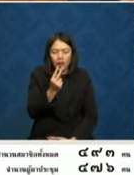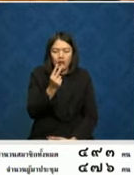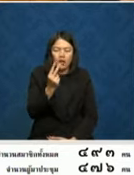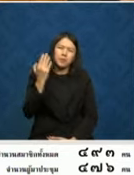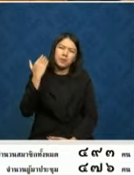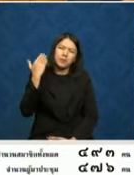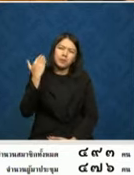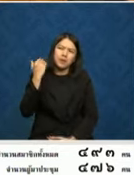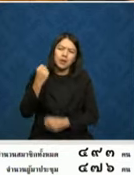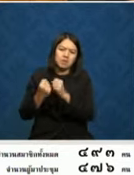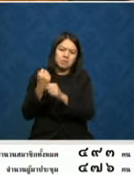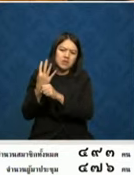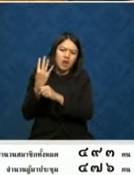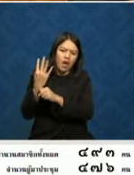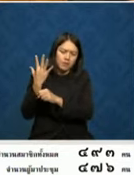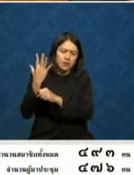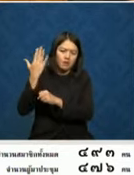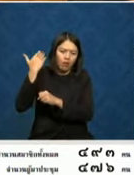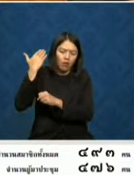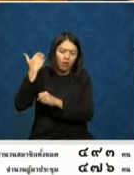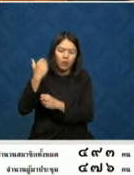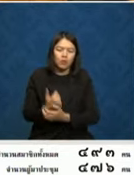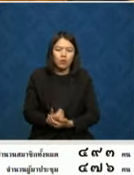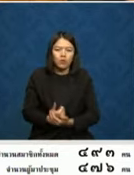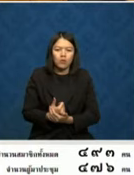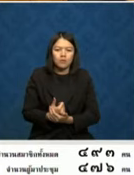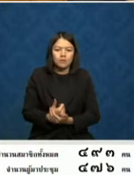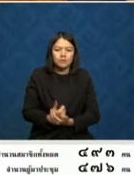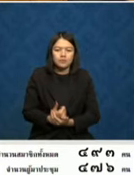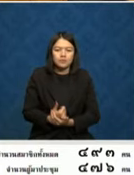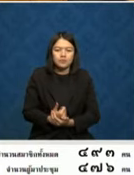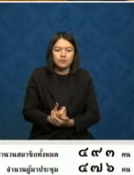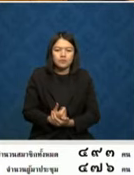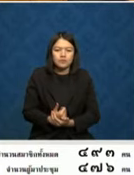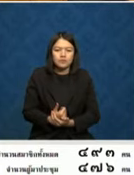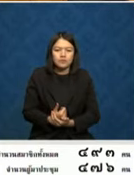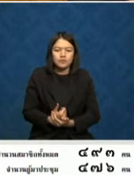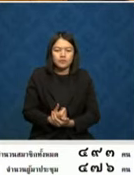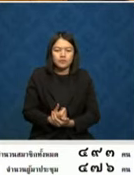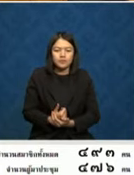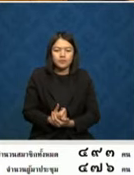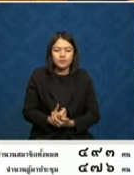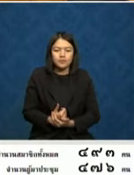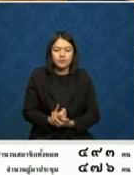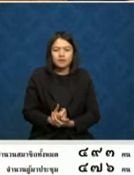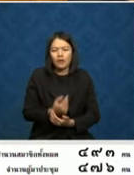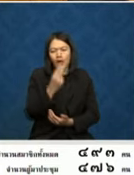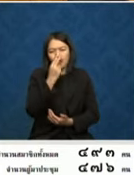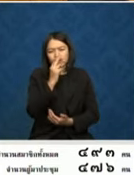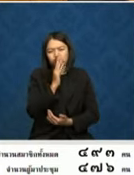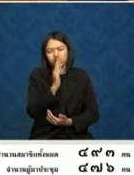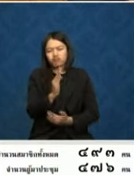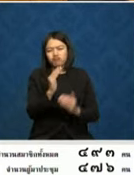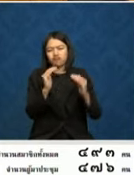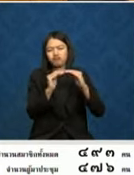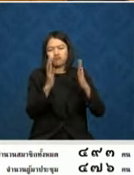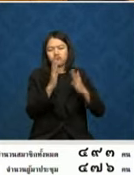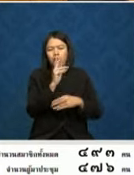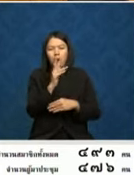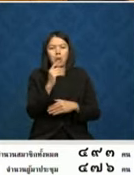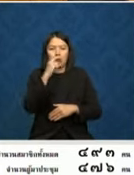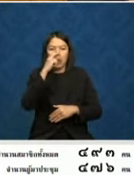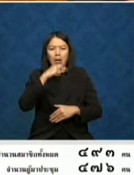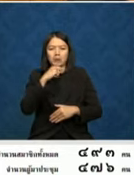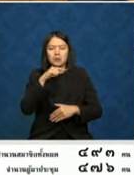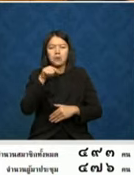ราว 4-5 ปีที่ผ่านมาเนี่ยมีกระบวนการที่ไม่เป็นธรรมกับผู้ลงทุนคนไทยที่